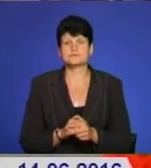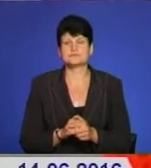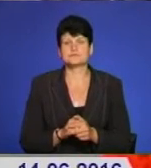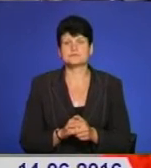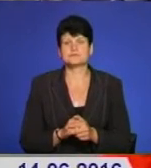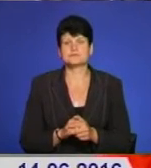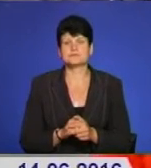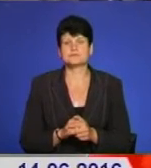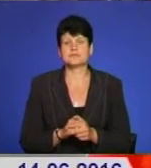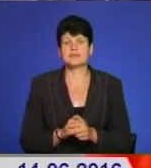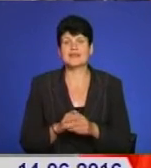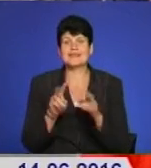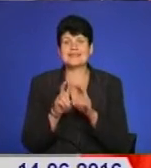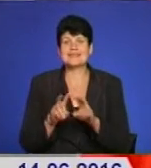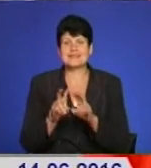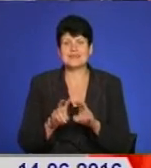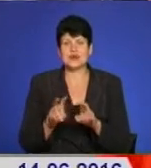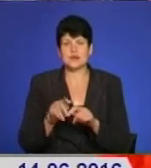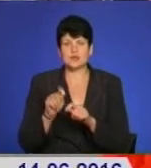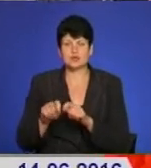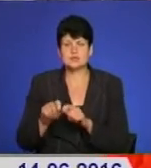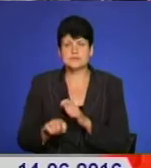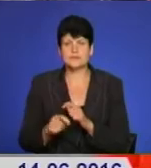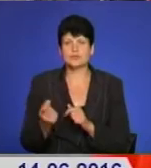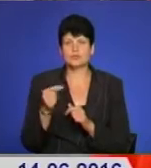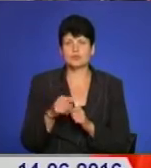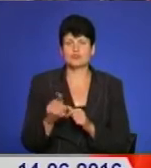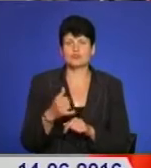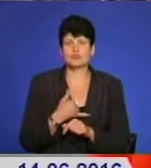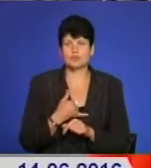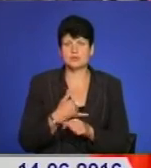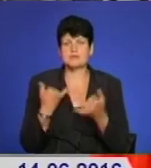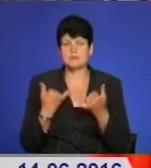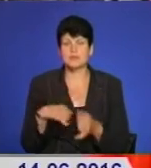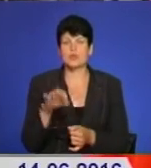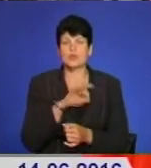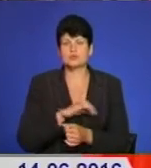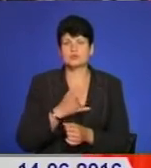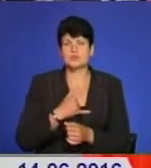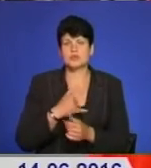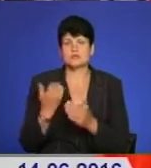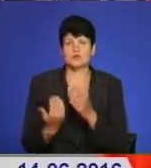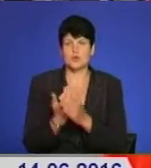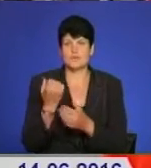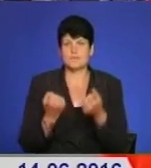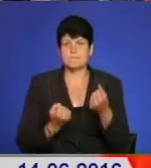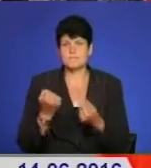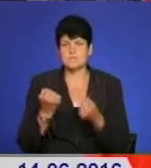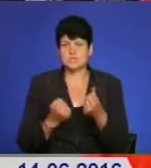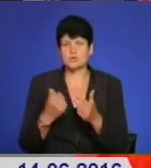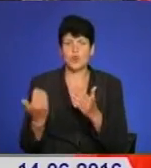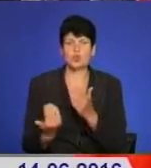і діагностикою, через те, що в нас тепер корисно, в нас пішла нова машина,